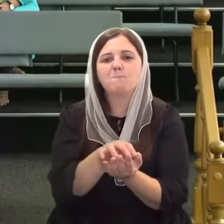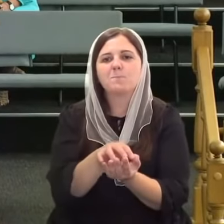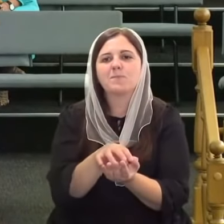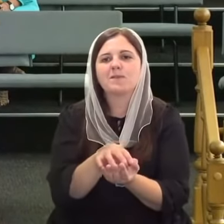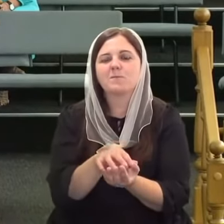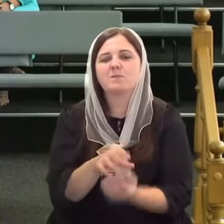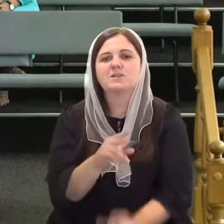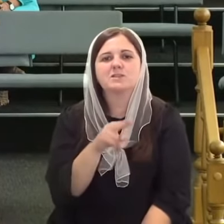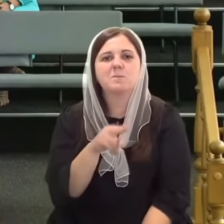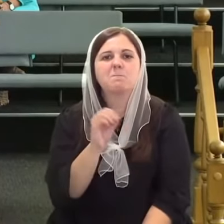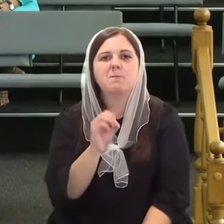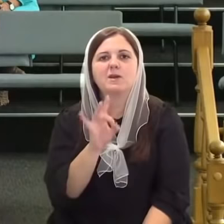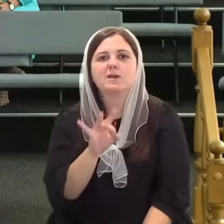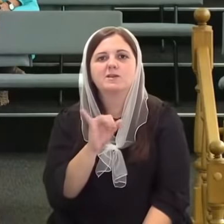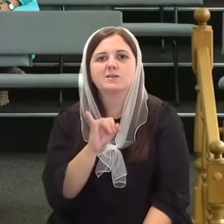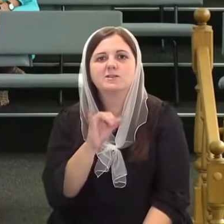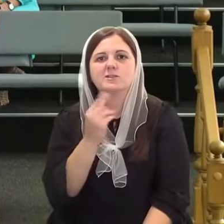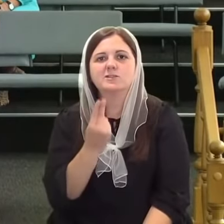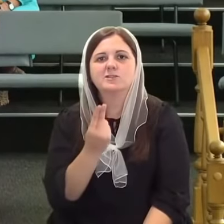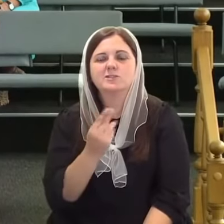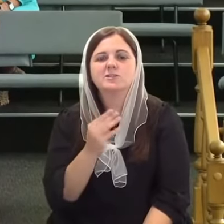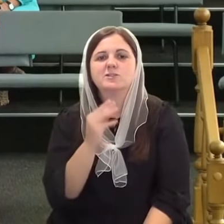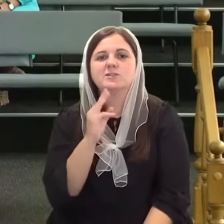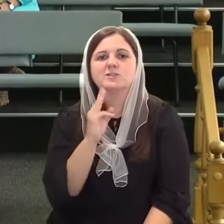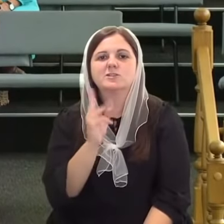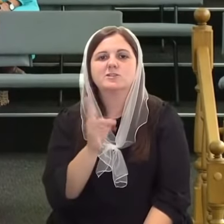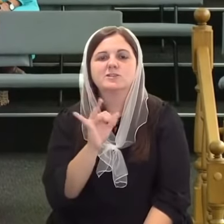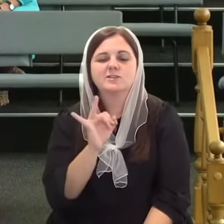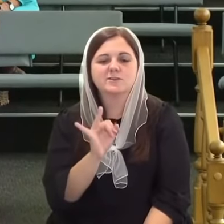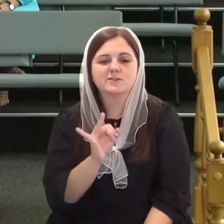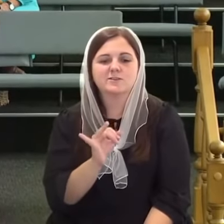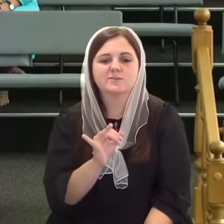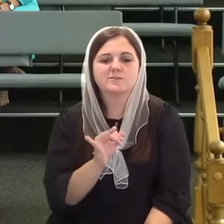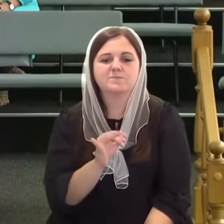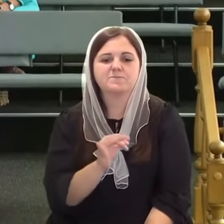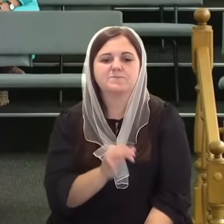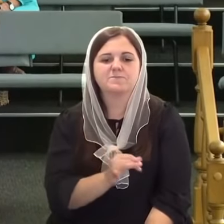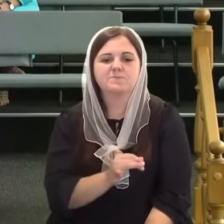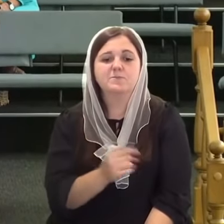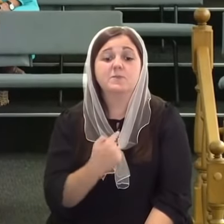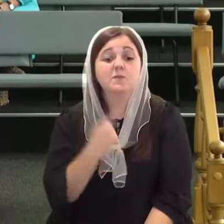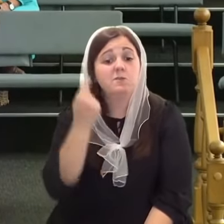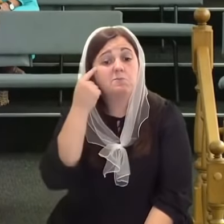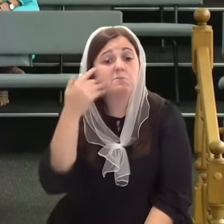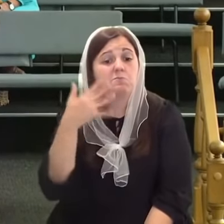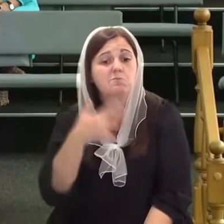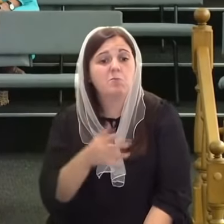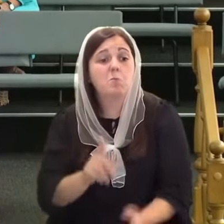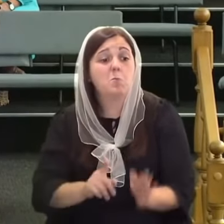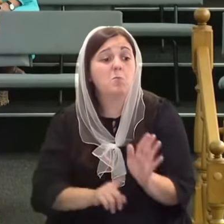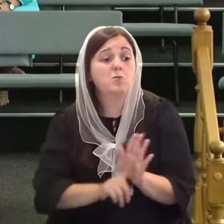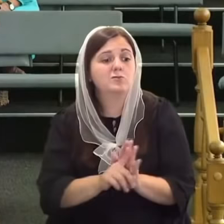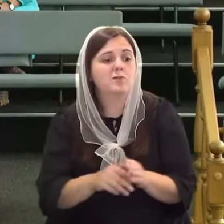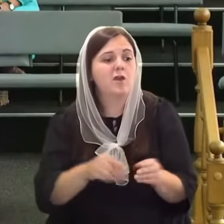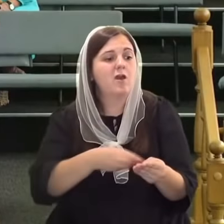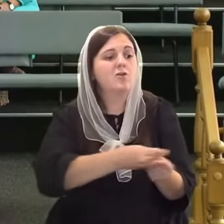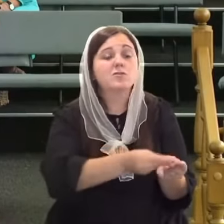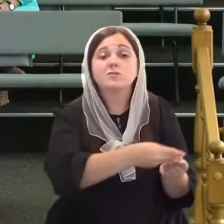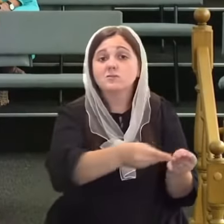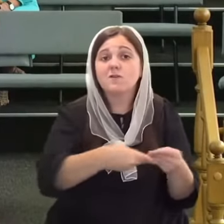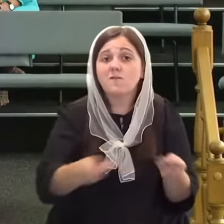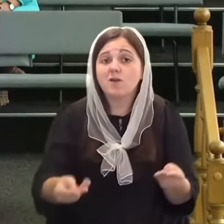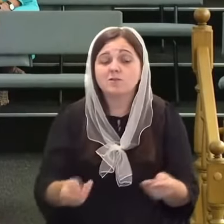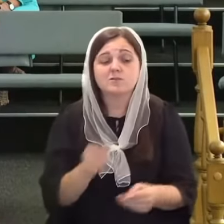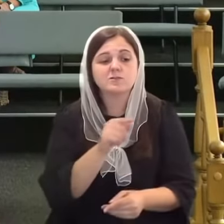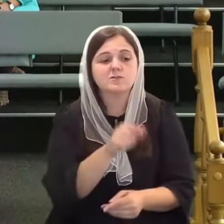это правда, мы в то время первый раз увидели, что такое пирожки. И я помню, она начала раздавать эти сладости,